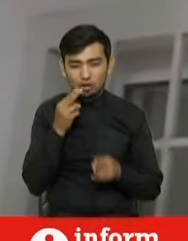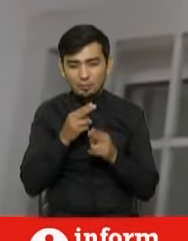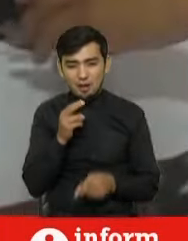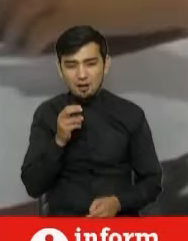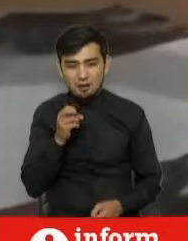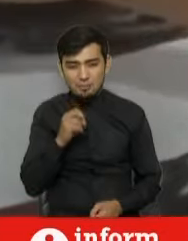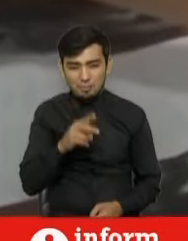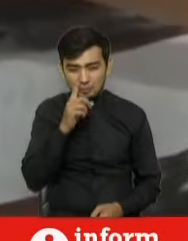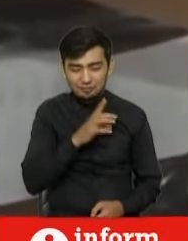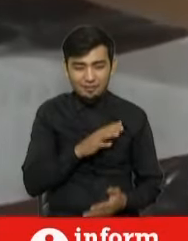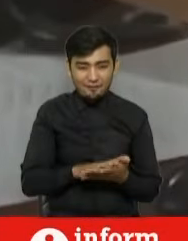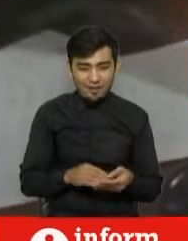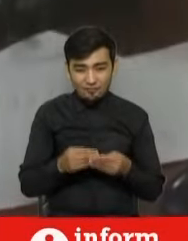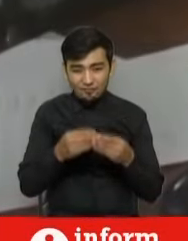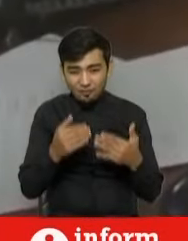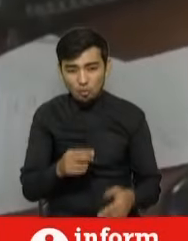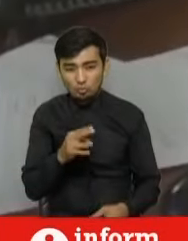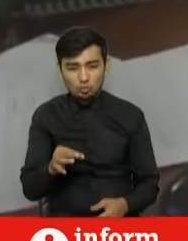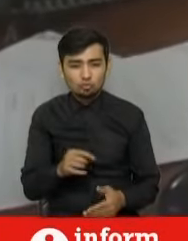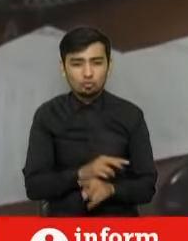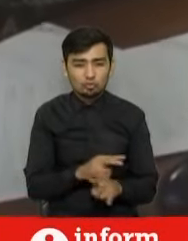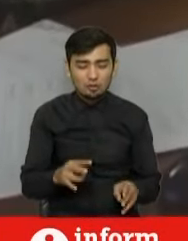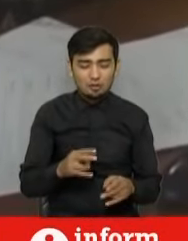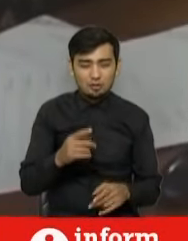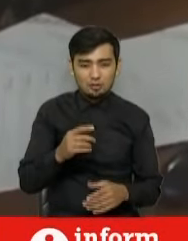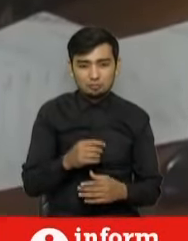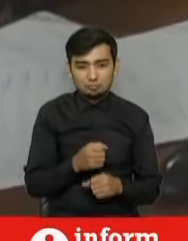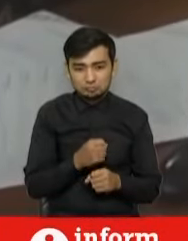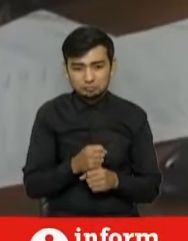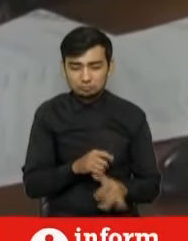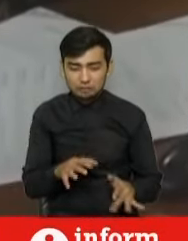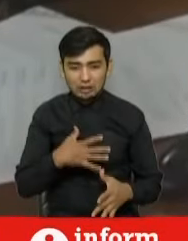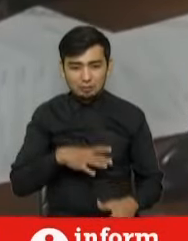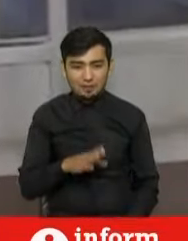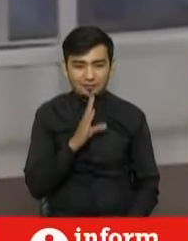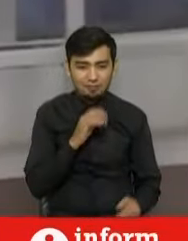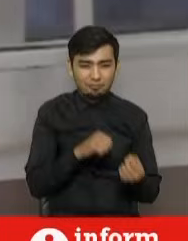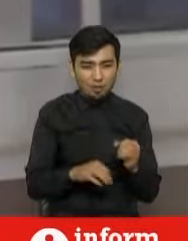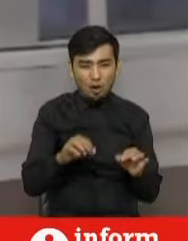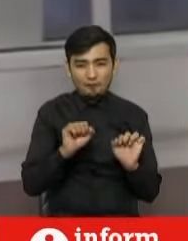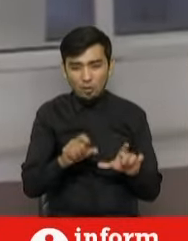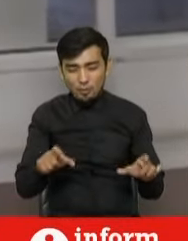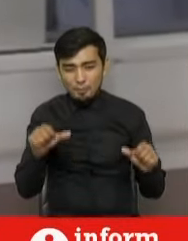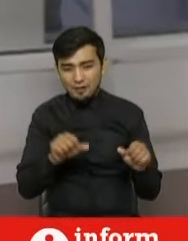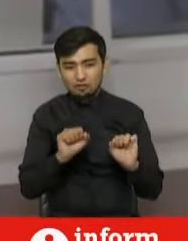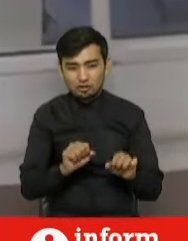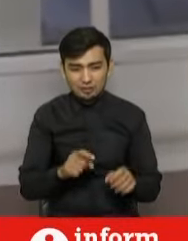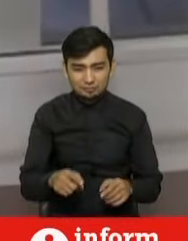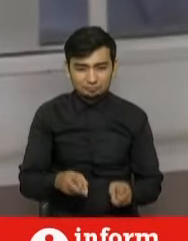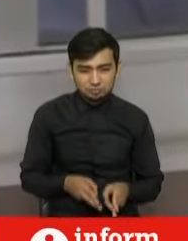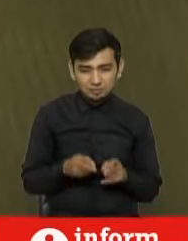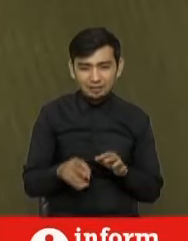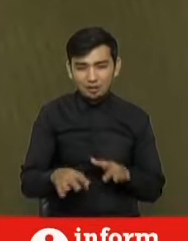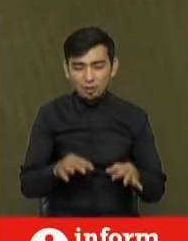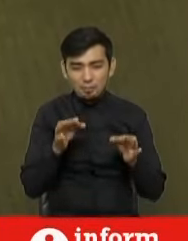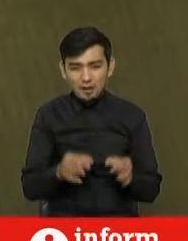полицияға арыз қалдырған. Алайда одан еш нәтиже шықпаған. Бүгінде зорлық көрдім деген қыздың құқығын қорғауға кіріскен адвокаттар қылмыстық істің дұрыс қаралмағанын